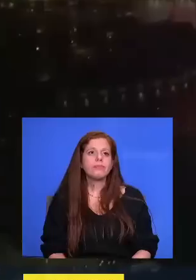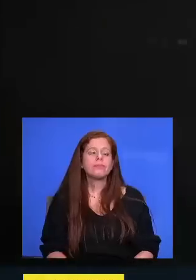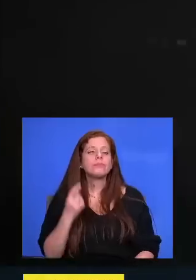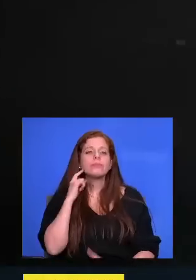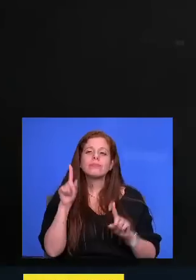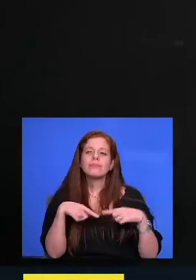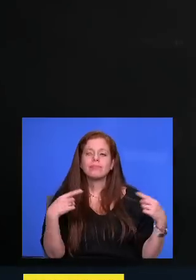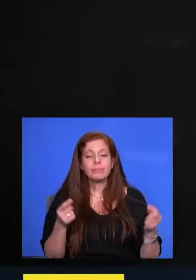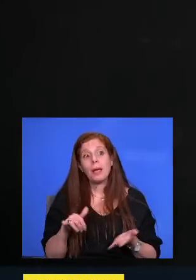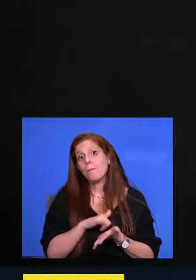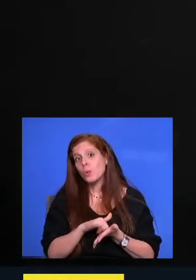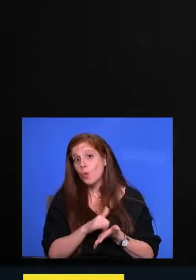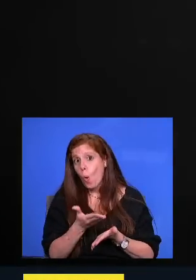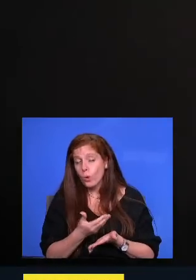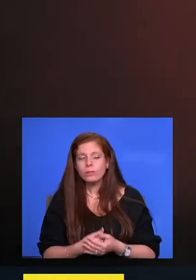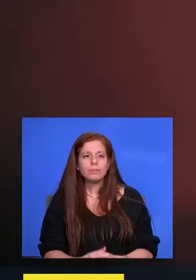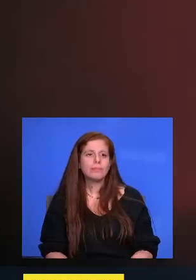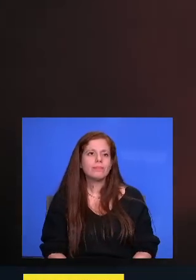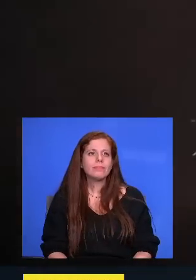בניו יורק,